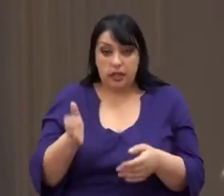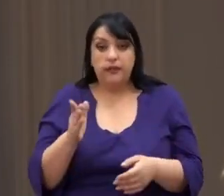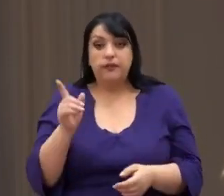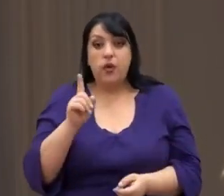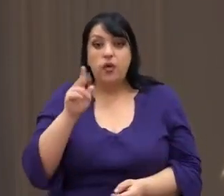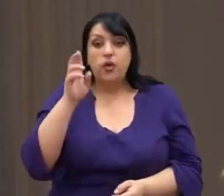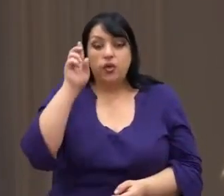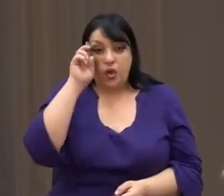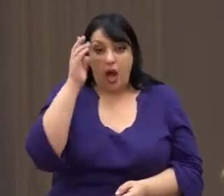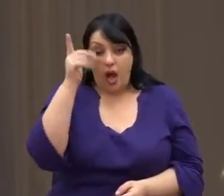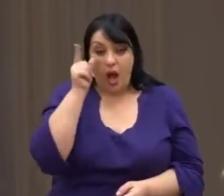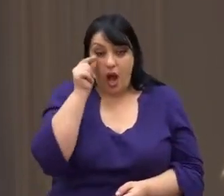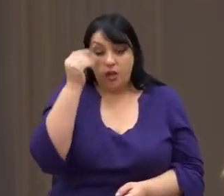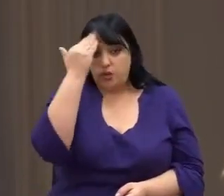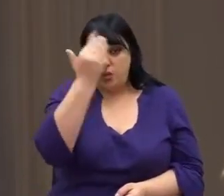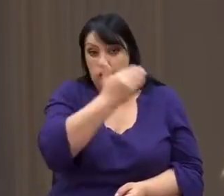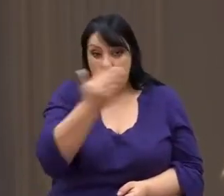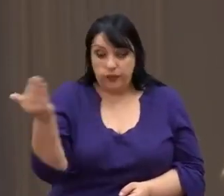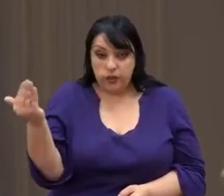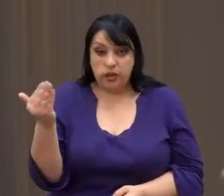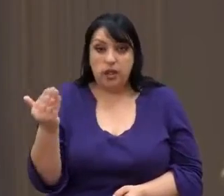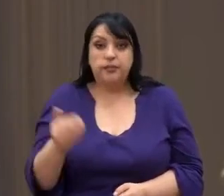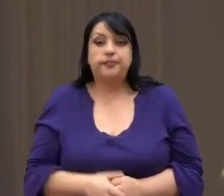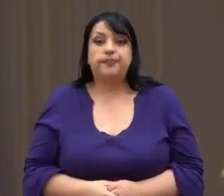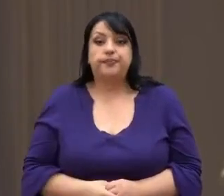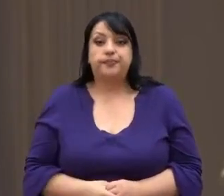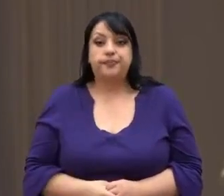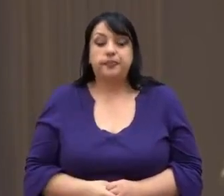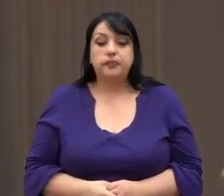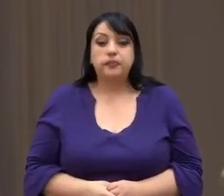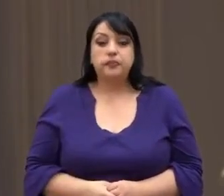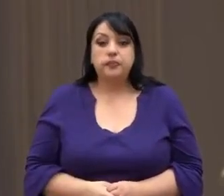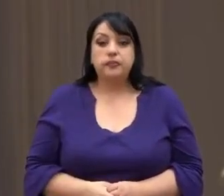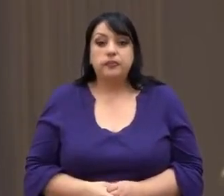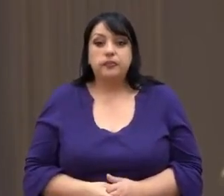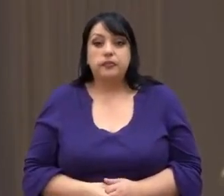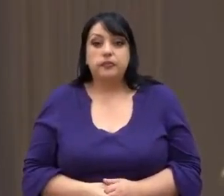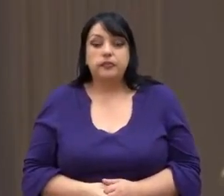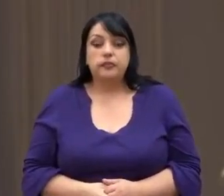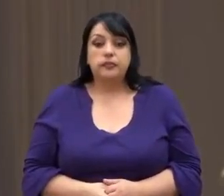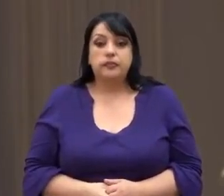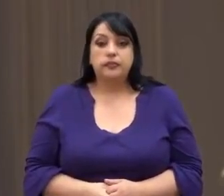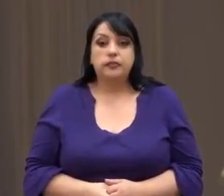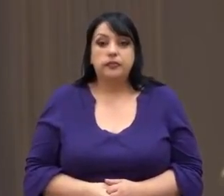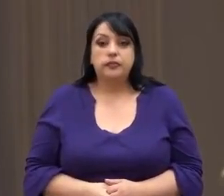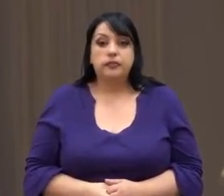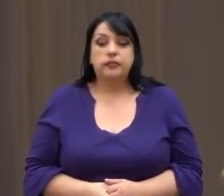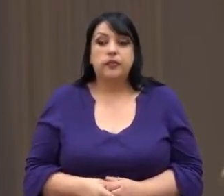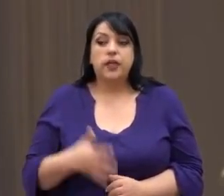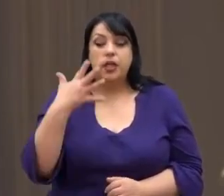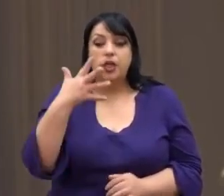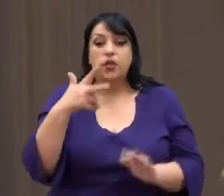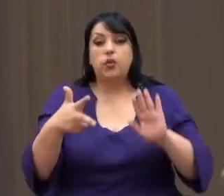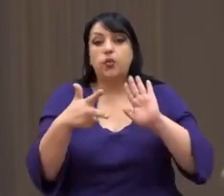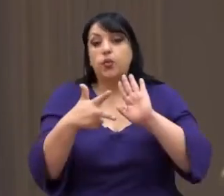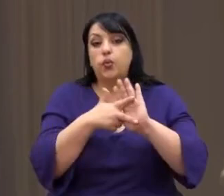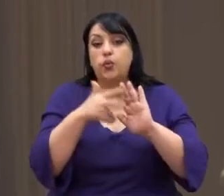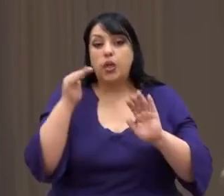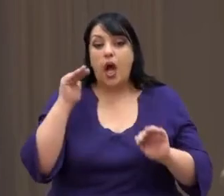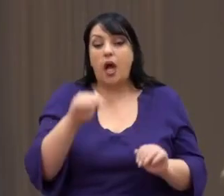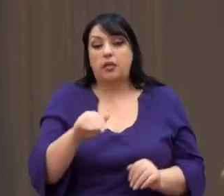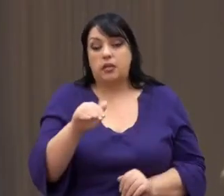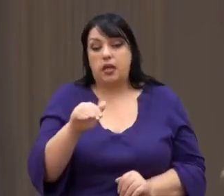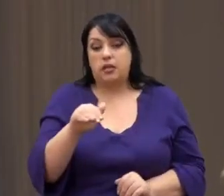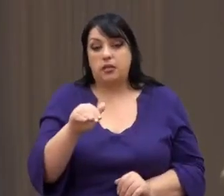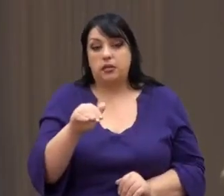հայ ժողովուրդը Հայաստանի Հանրապետության ընտրելու իրավունք ունեցող 58,000-ից ավելի քաղաքացիներ